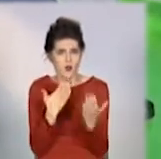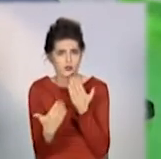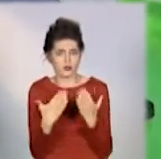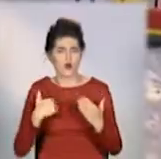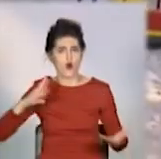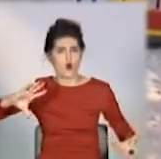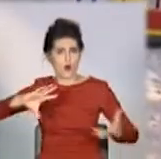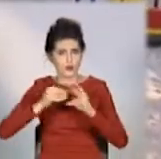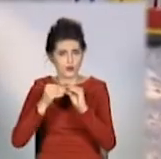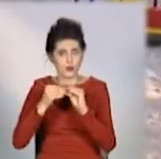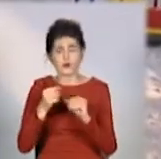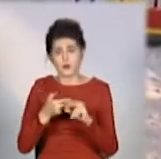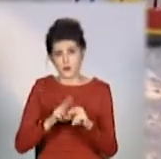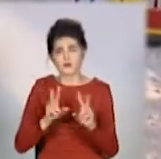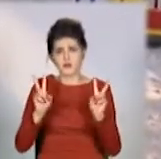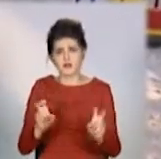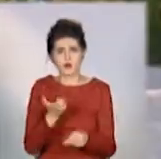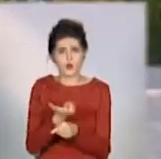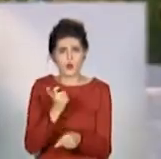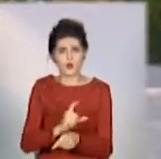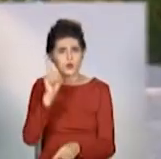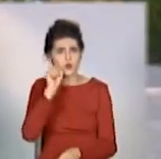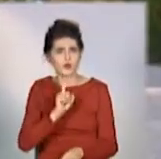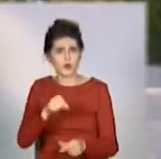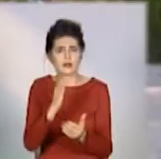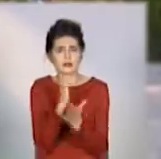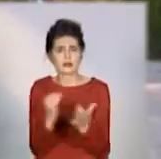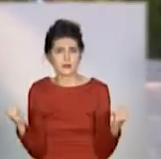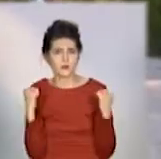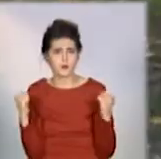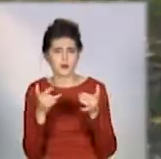дуже потрібно. Дуже добре, що тут навіть є спортивний інвентар.